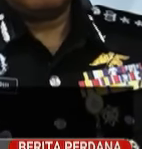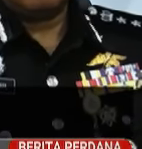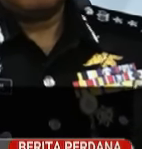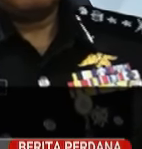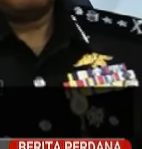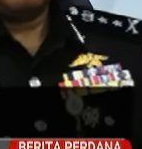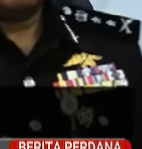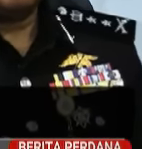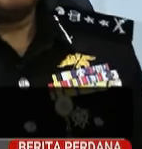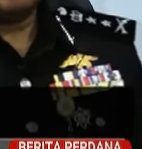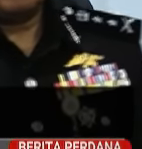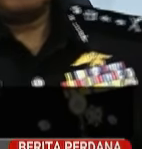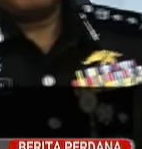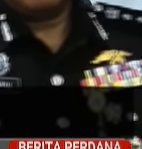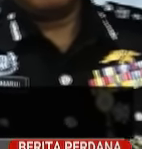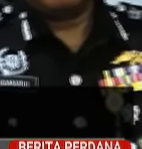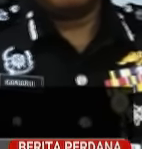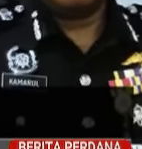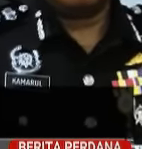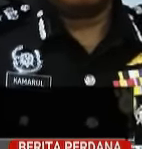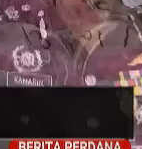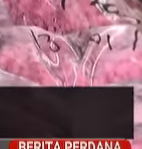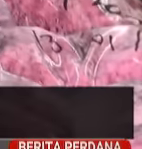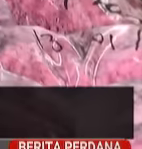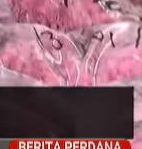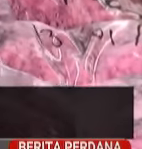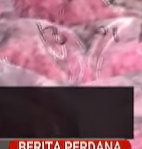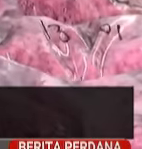RM1.5 tan pelbagai jenis dadah bernilai